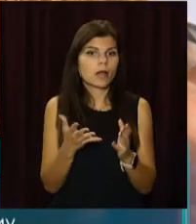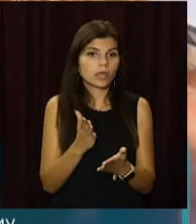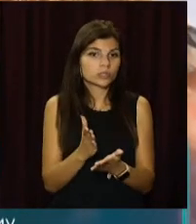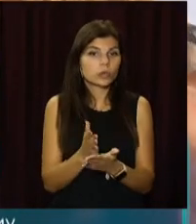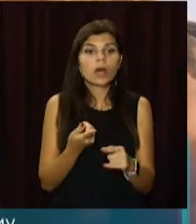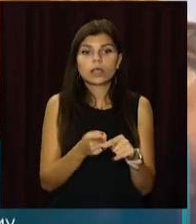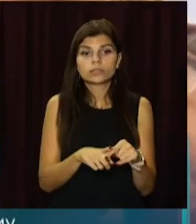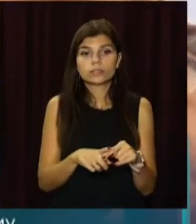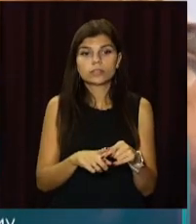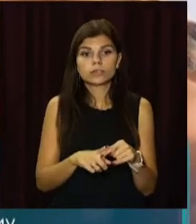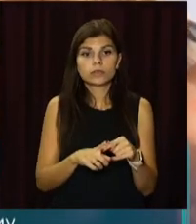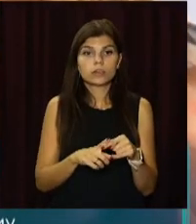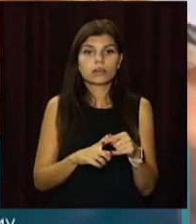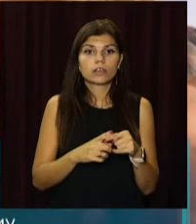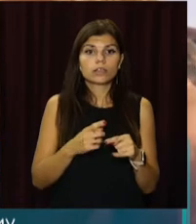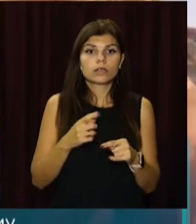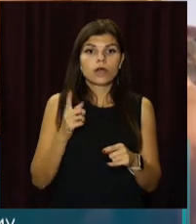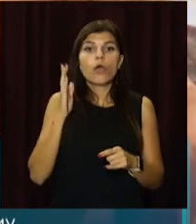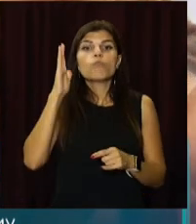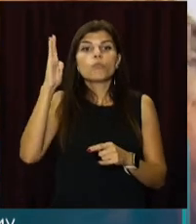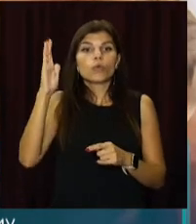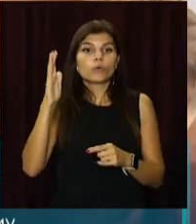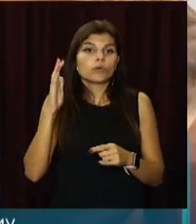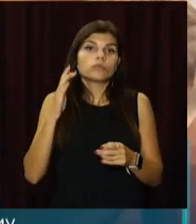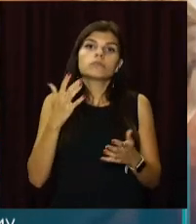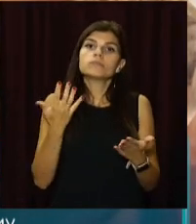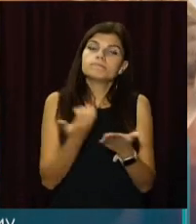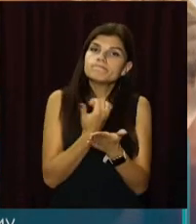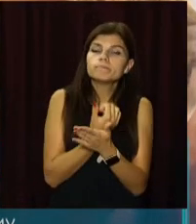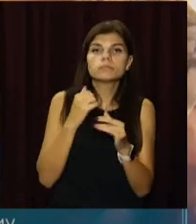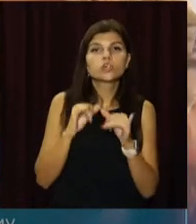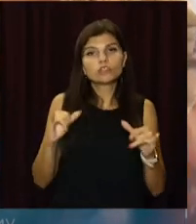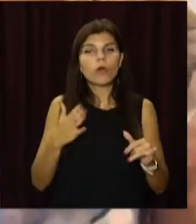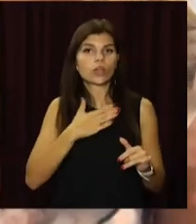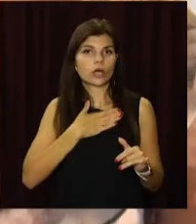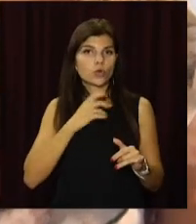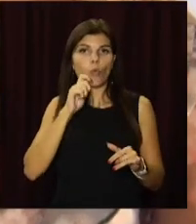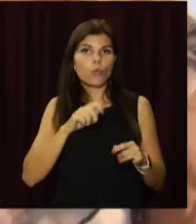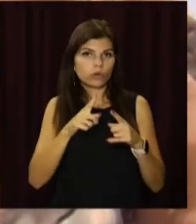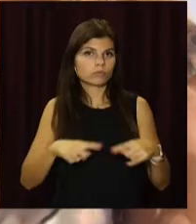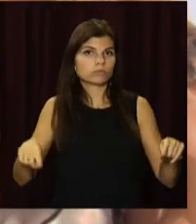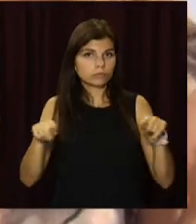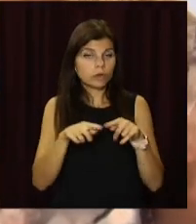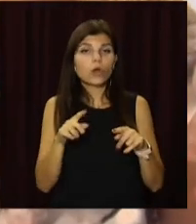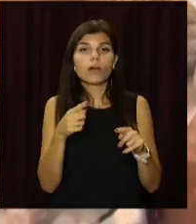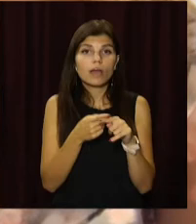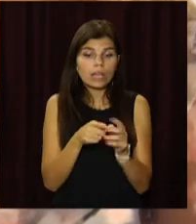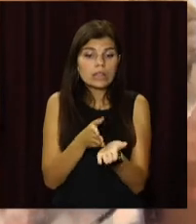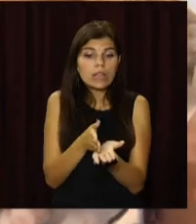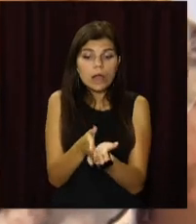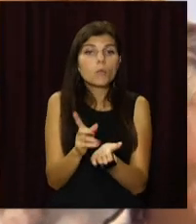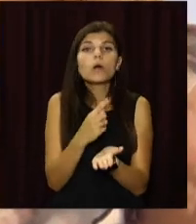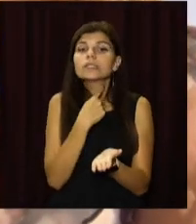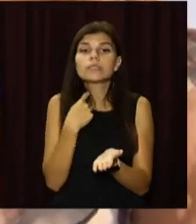це і визначення майбутніх перспектив розвитку нашої країни в цьому напрямку, тому що